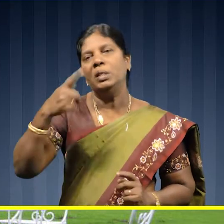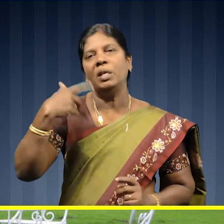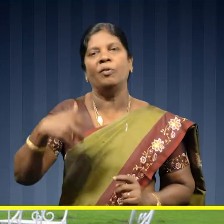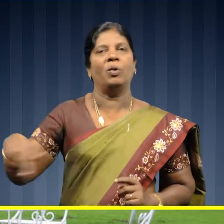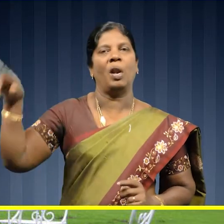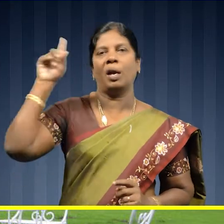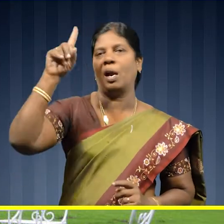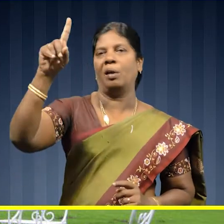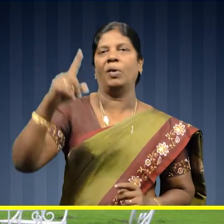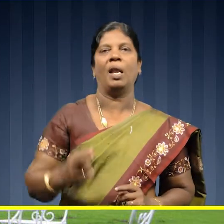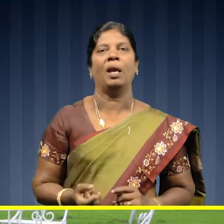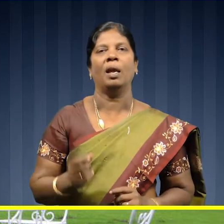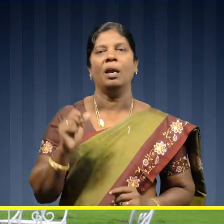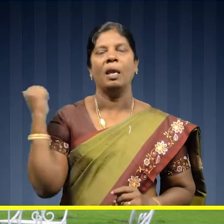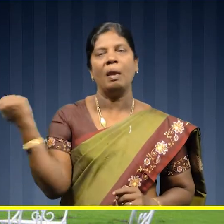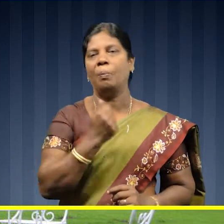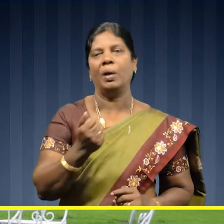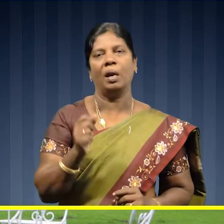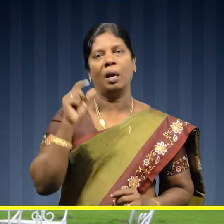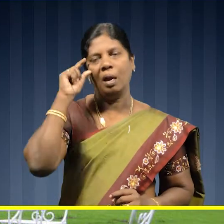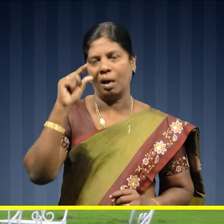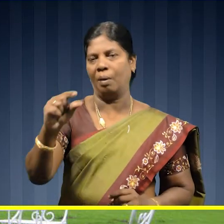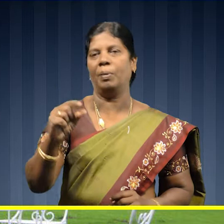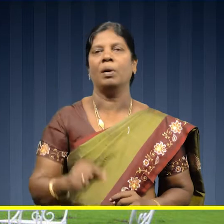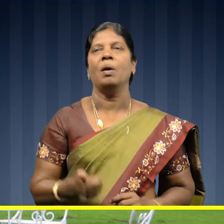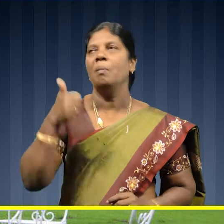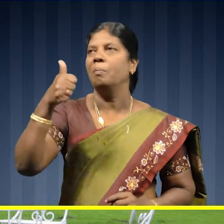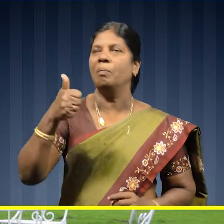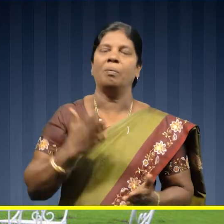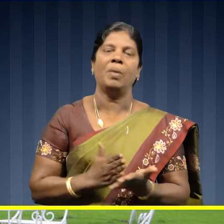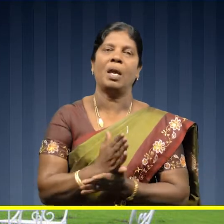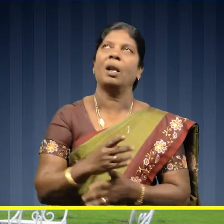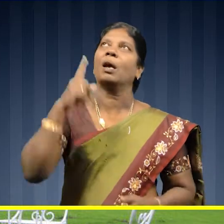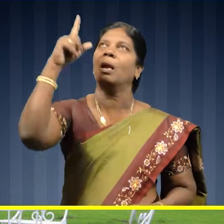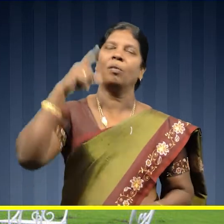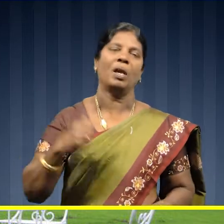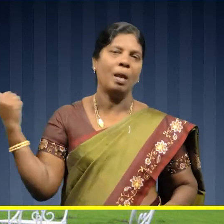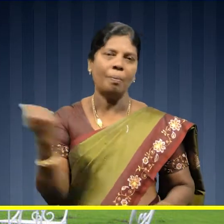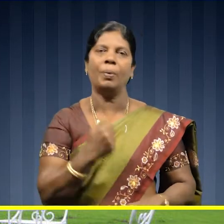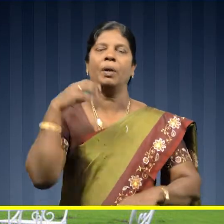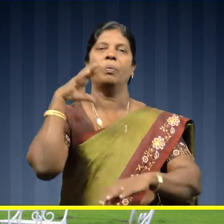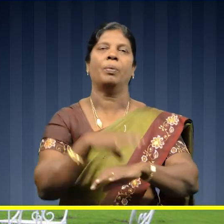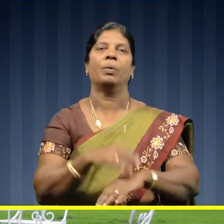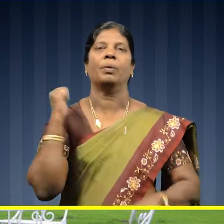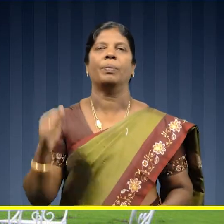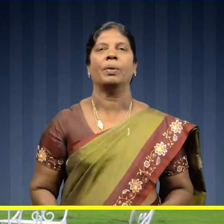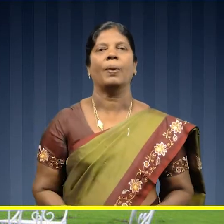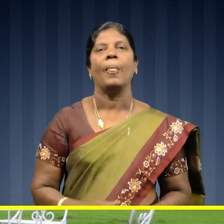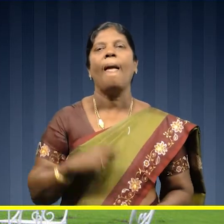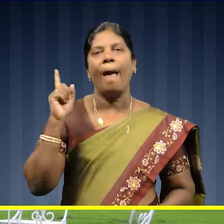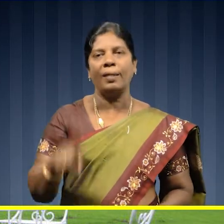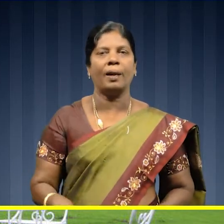என்றால் ஜீவனுள்ள கடவுளை எப்படி தெரிந்து கொள்வது? மெய்யான கடவுளை என் வாழ்க்கையில் எப்படி அறிந்து